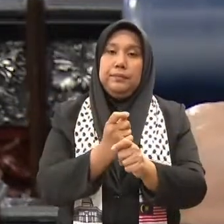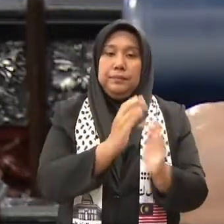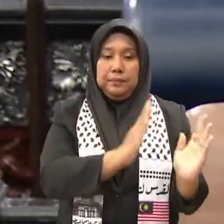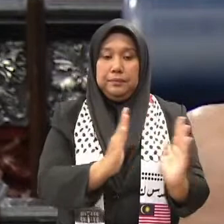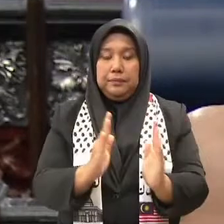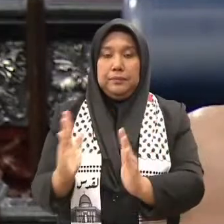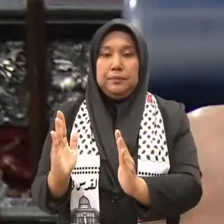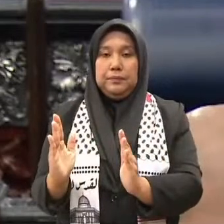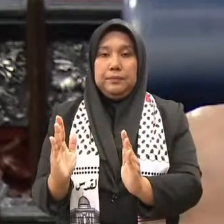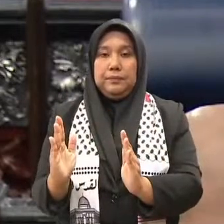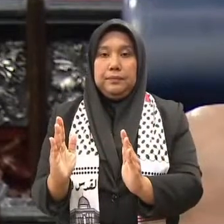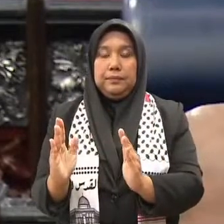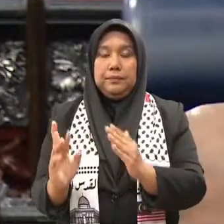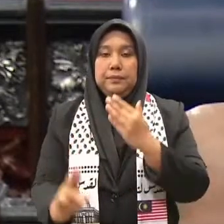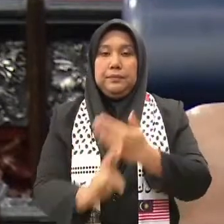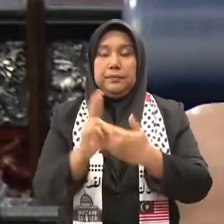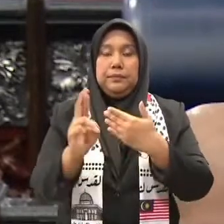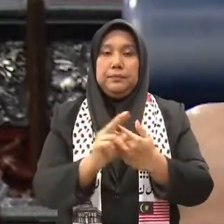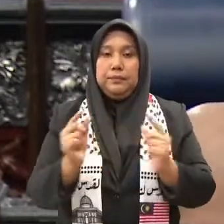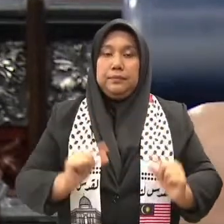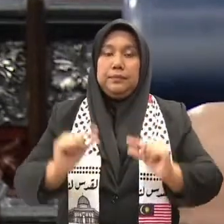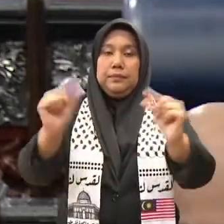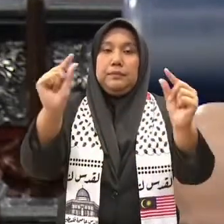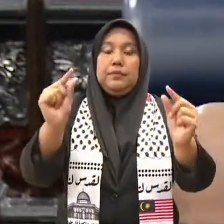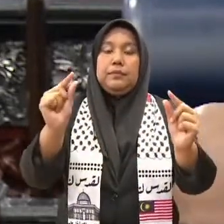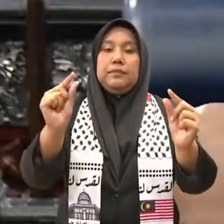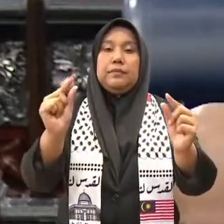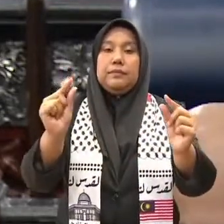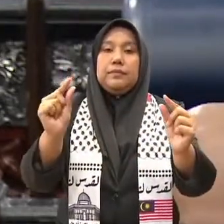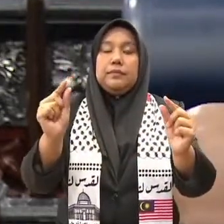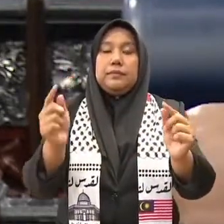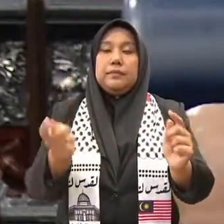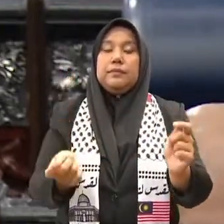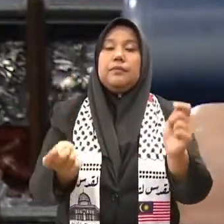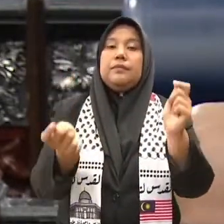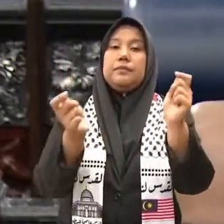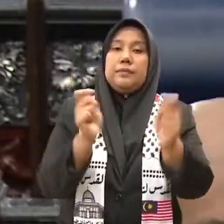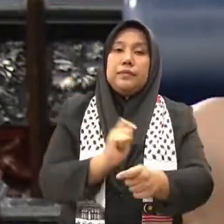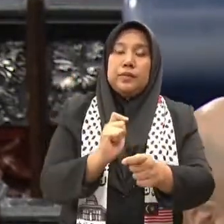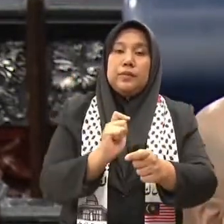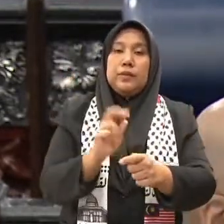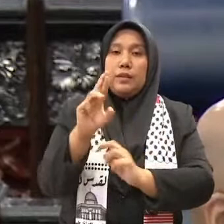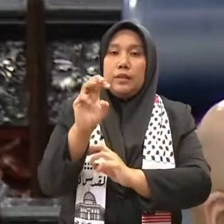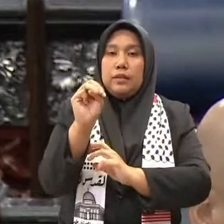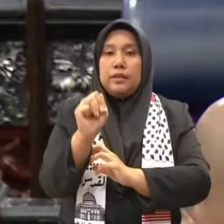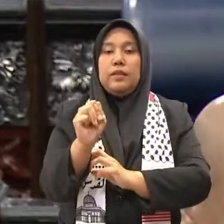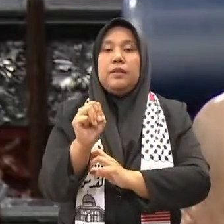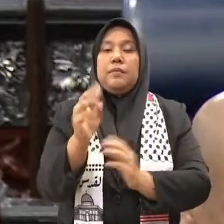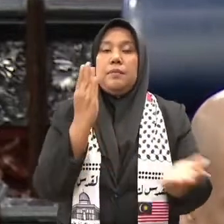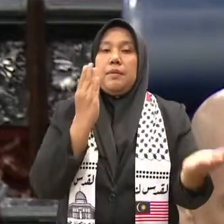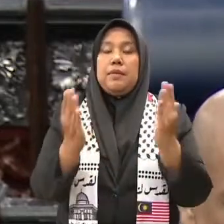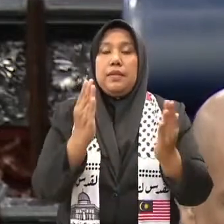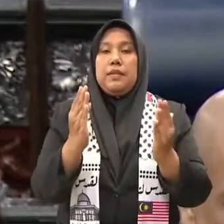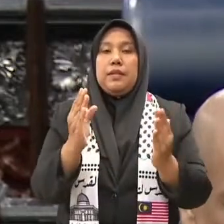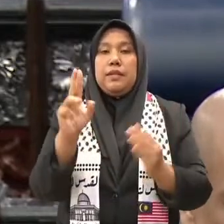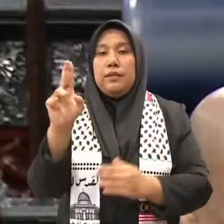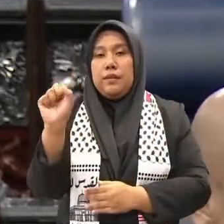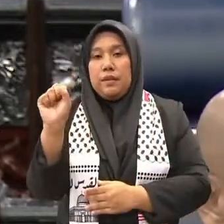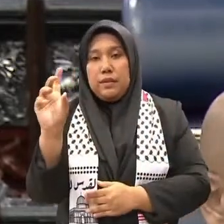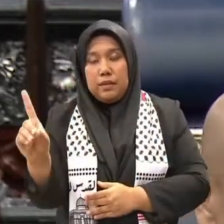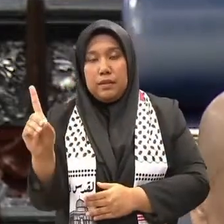dan risiko daripada pergerakan mendadak nilai perukan Ringgit berbanding dolar Amerika juga dapat di kurangkan melalui